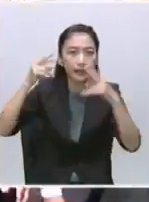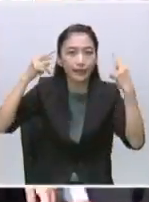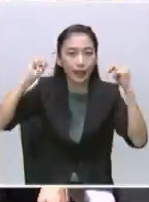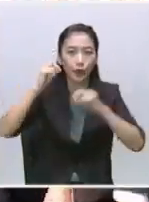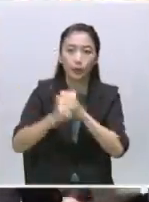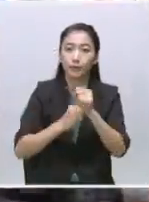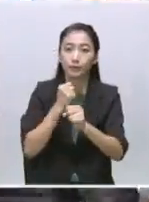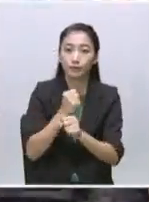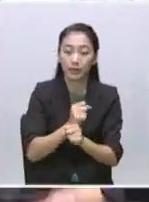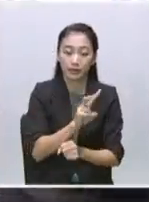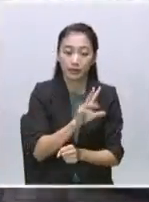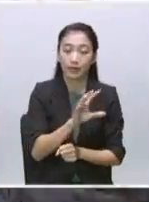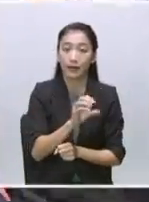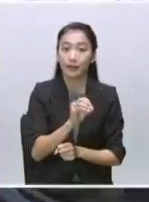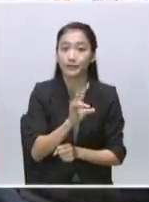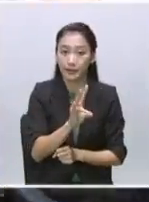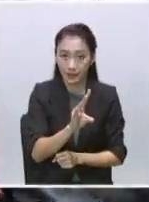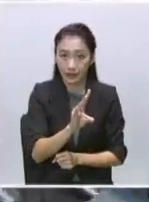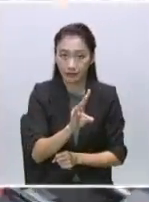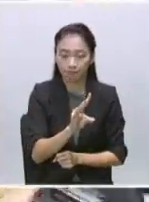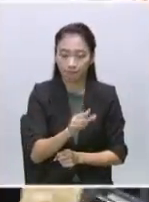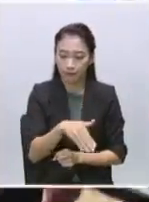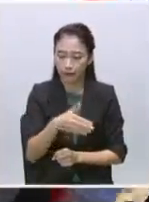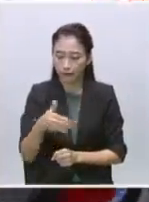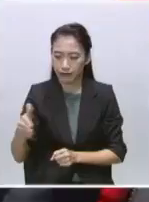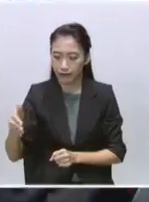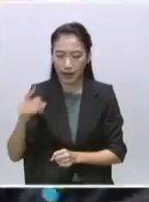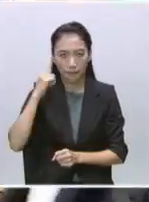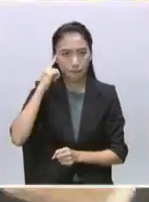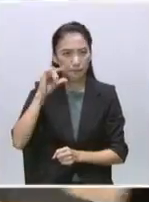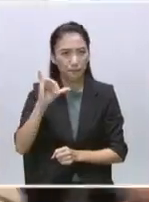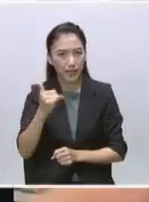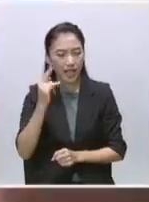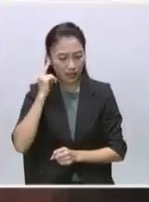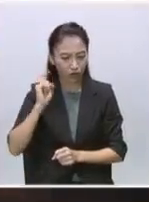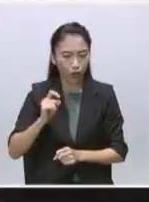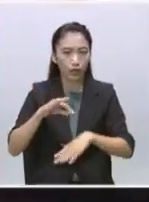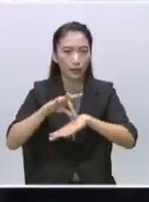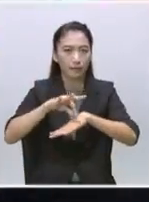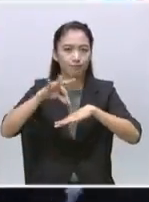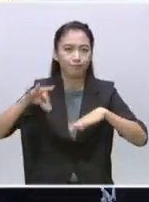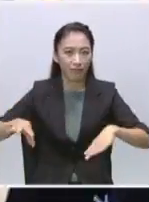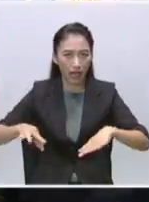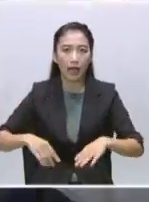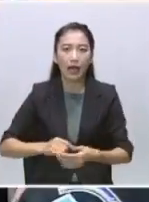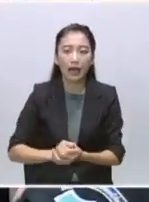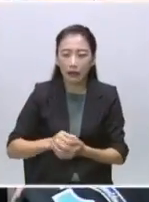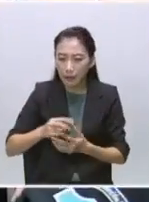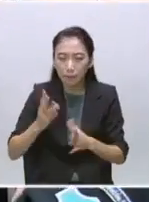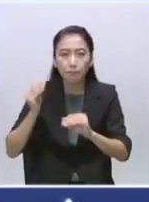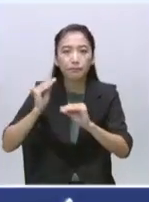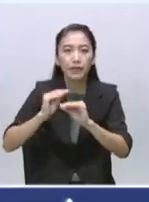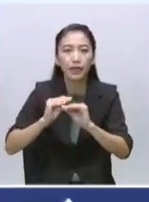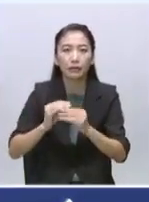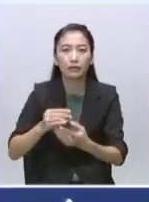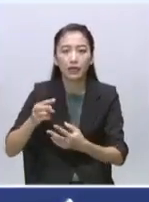แต่ปี2557ซึ่งในกรณีนี้ก็อาจจะทำให้พลเอกประยุทธ์ต้องพ้นจากตำแหน่งและเริ่มกระบวนการสรรหานายกรัฐมนตรีใหม่นะครับ